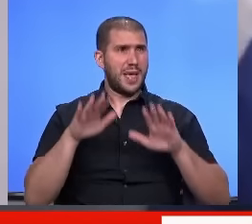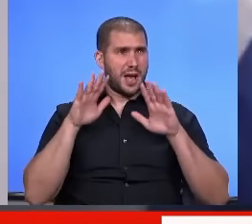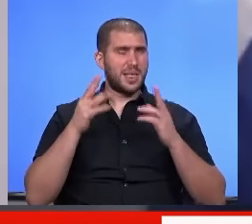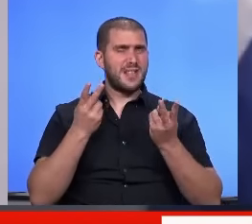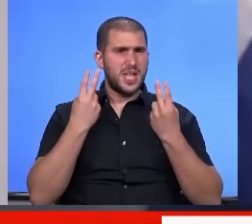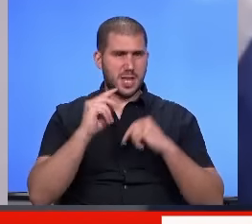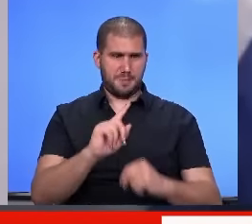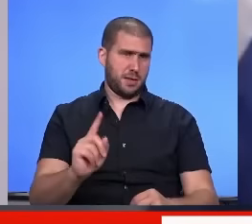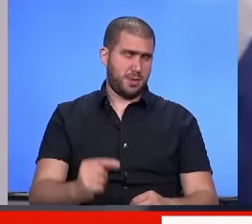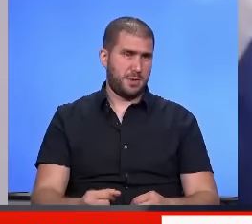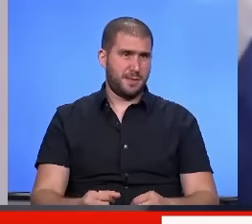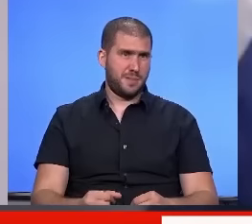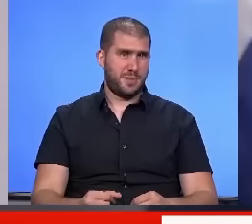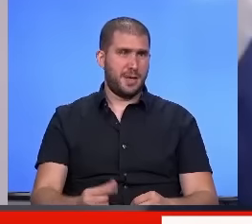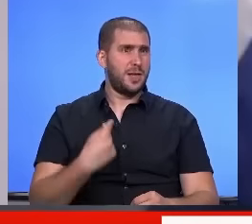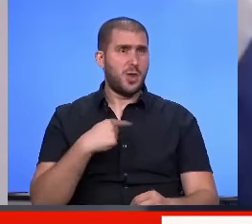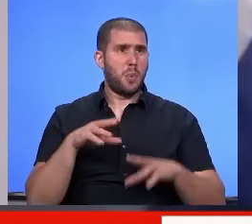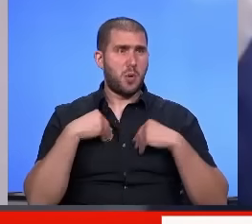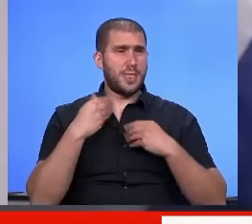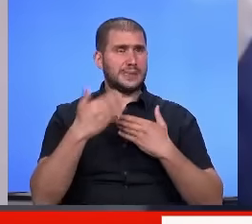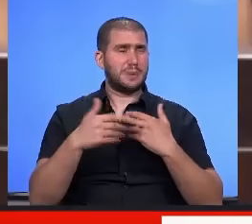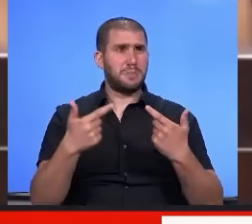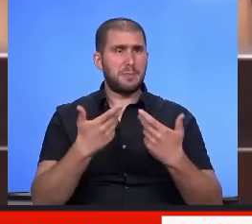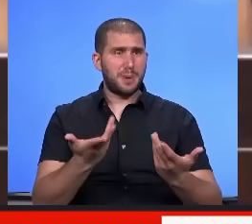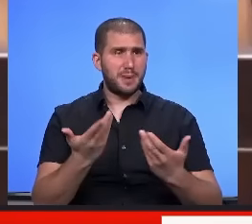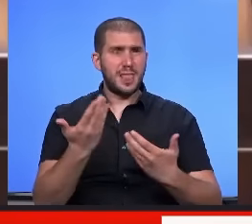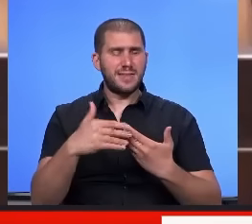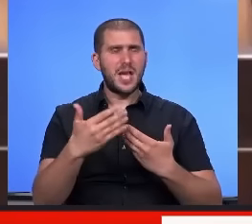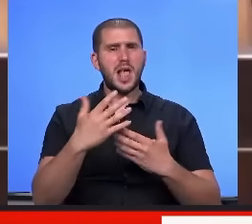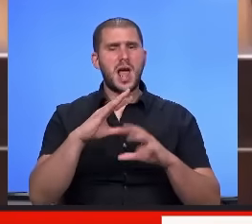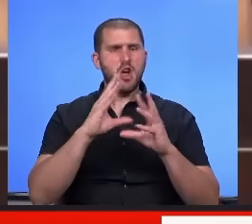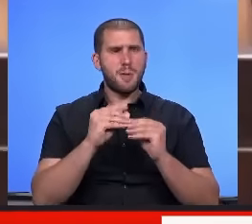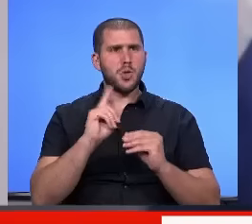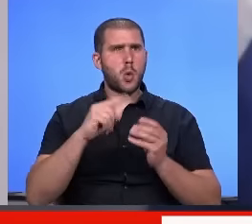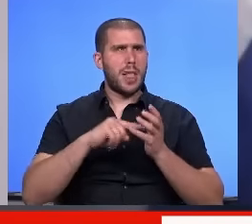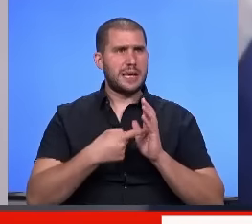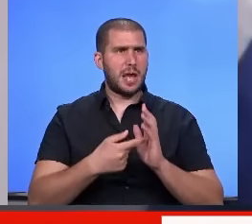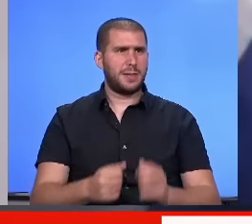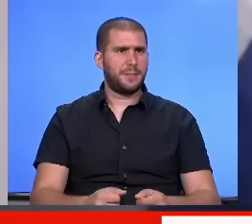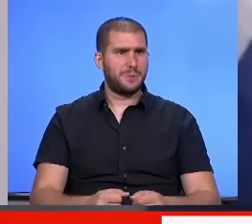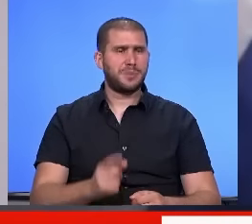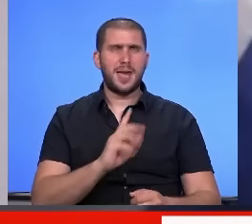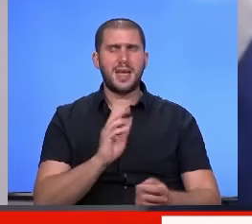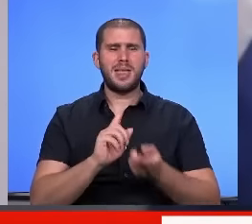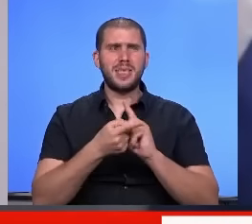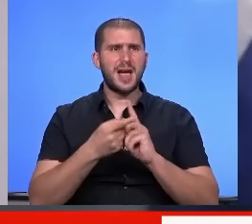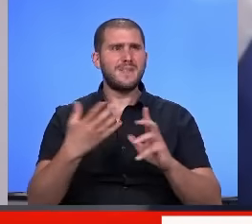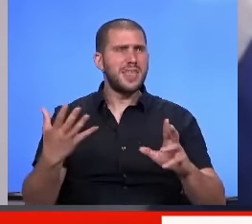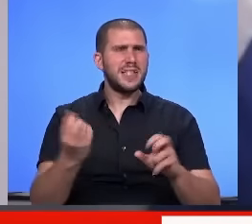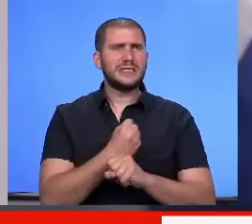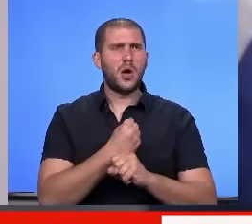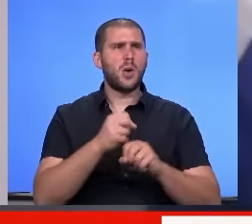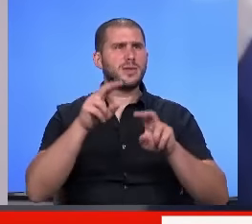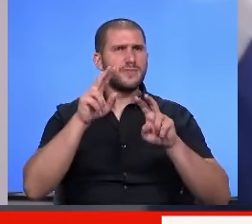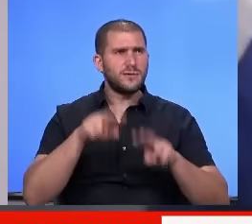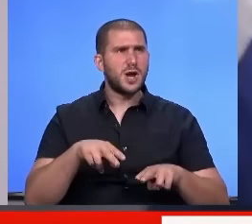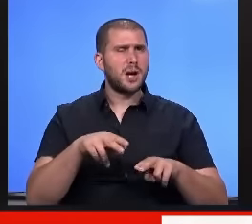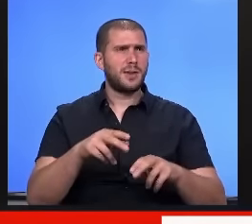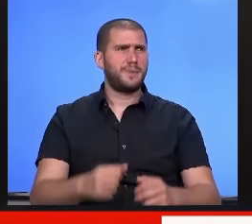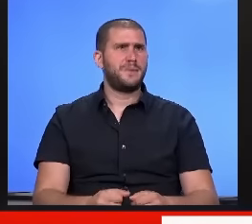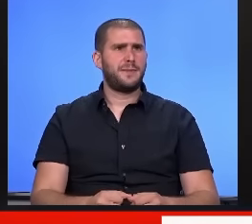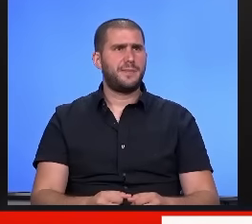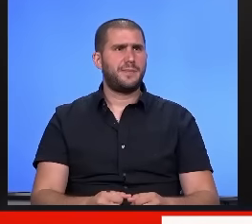ולהתקפל. אני לא מוכן לסיים את המלחמה לפני השלמת כל יעדיה. אין תחליף לניצחון